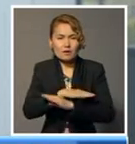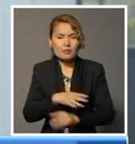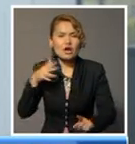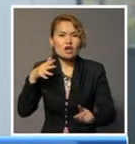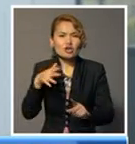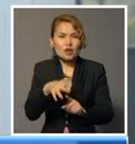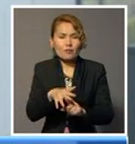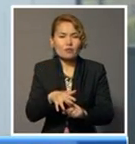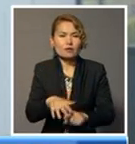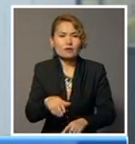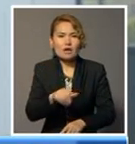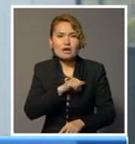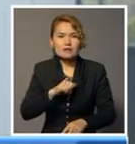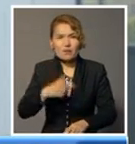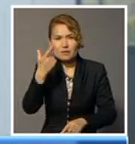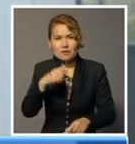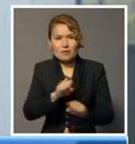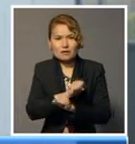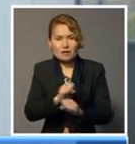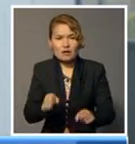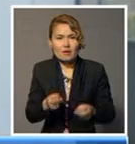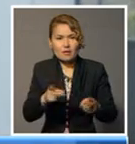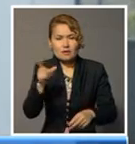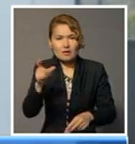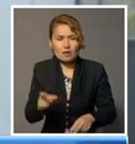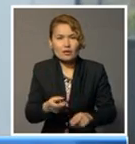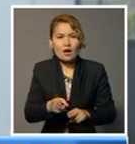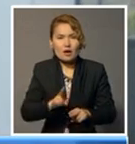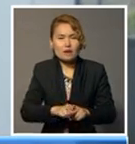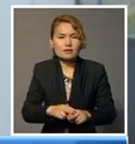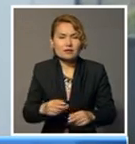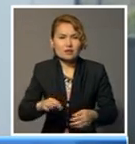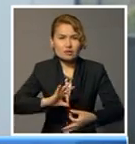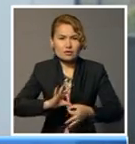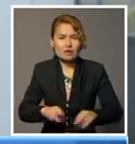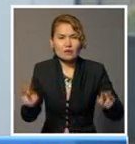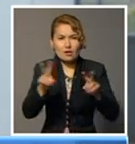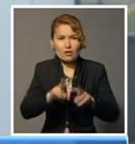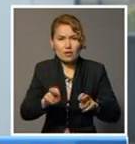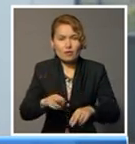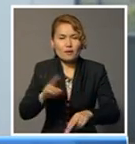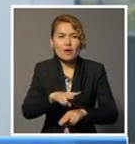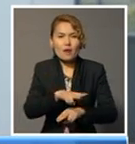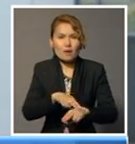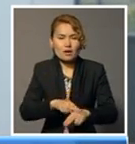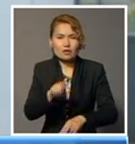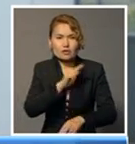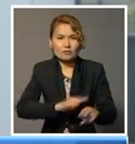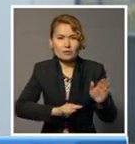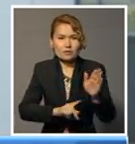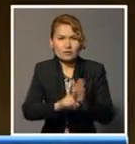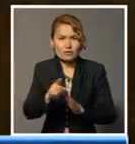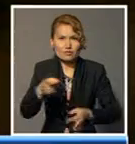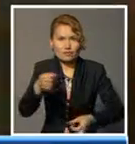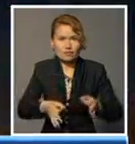Шабуылдаушы жарылғыш затты алып өтіп, іске қосқан болуы керек. Осы адамға қатысты мәліметтерді анықтау үшін барлау қызметімен бірлесе жұмыс істеп